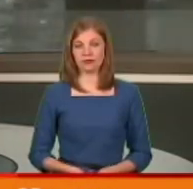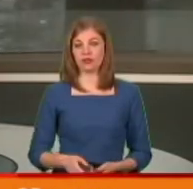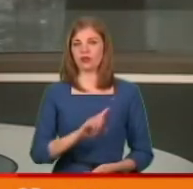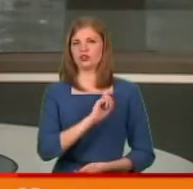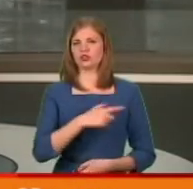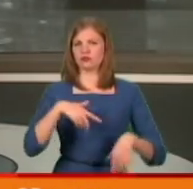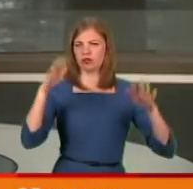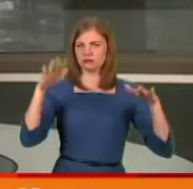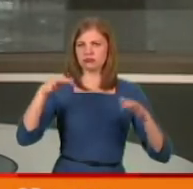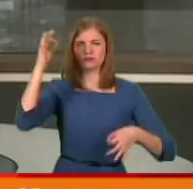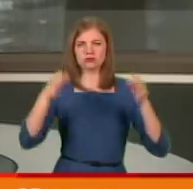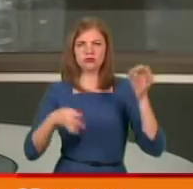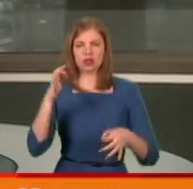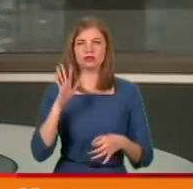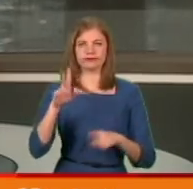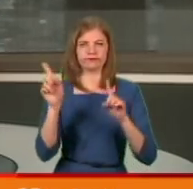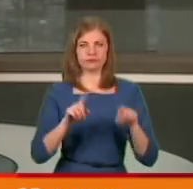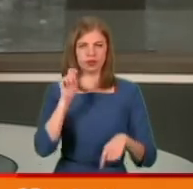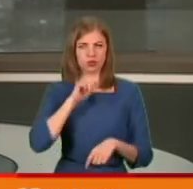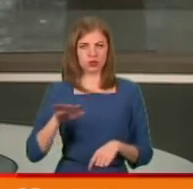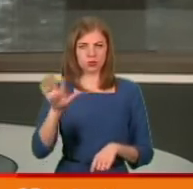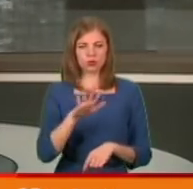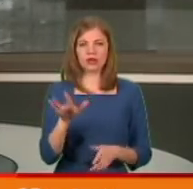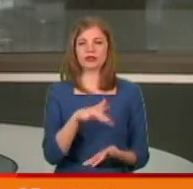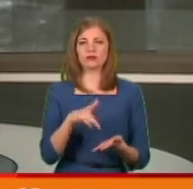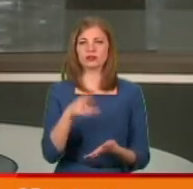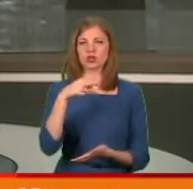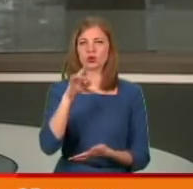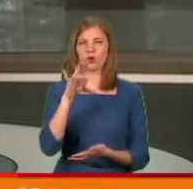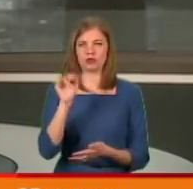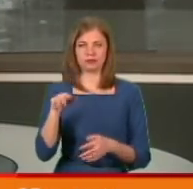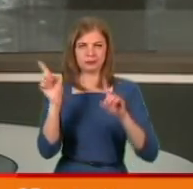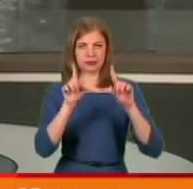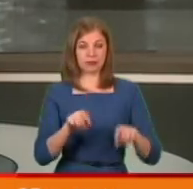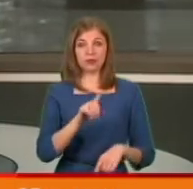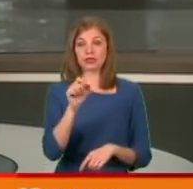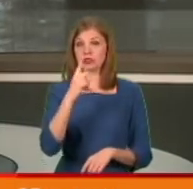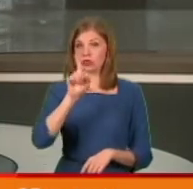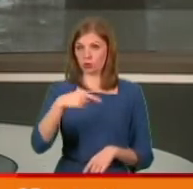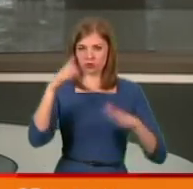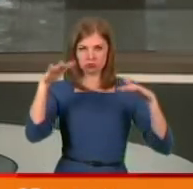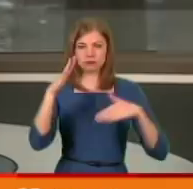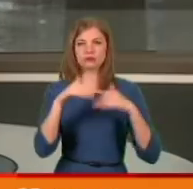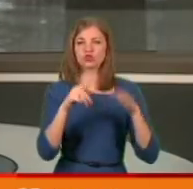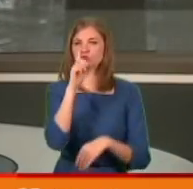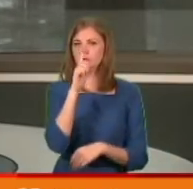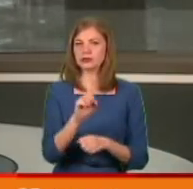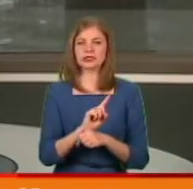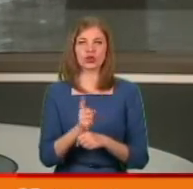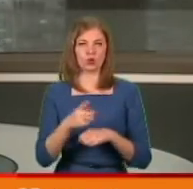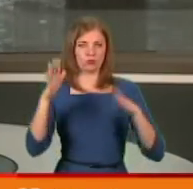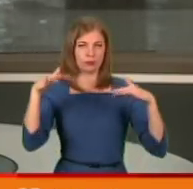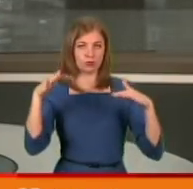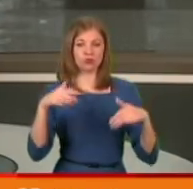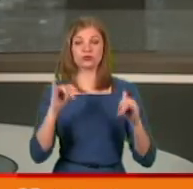Шквальні зливи з градом вирують у Західній Україні. В містечку Долина, що на Прикарпатті, за годину випала майже місячна норма